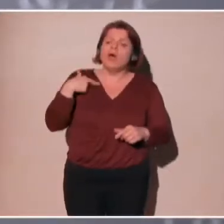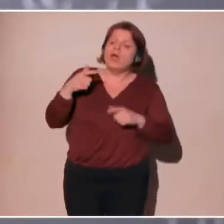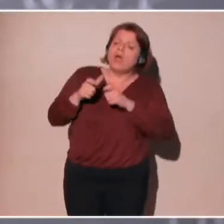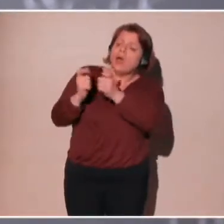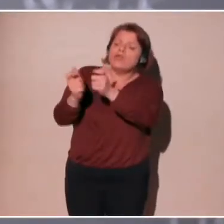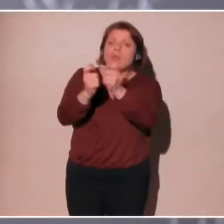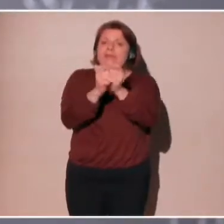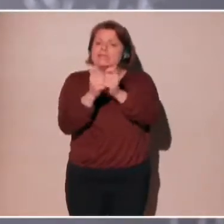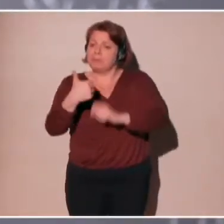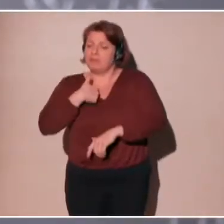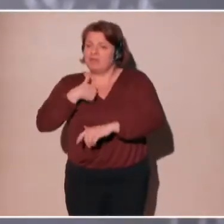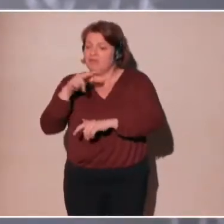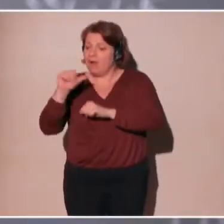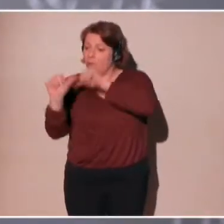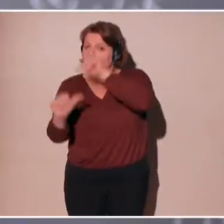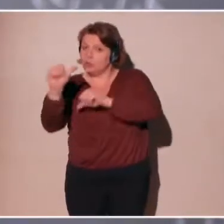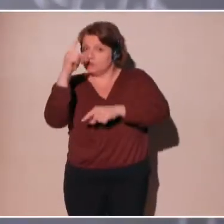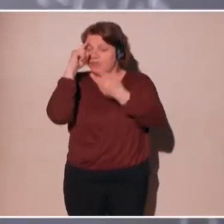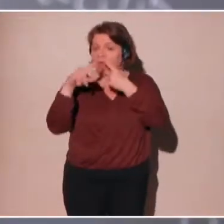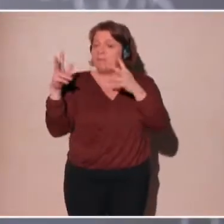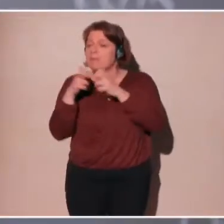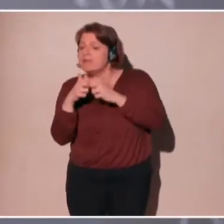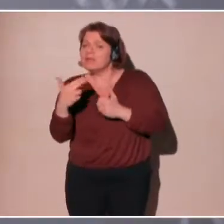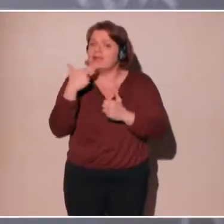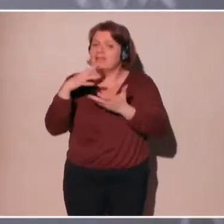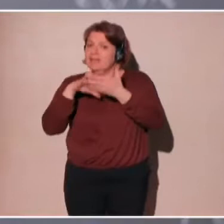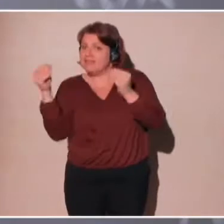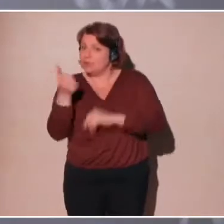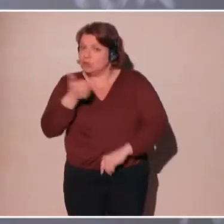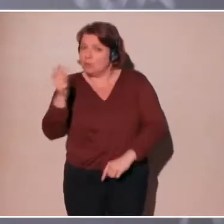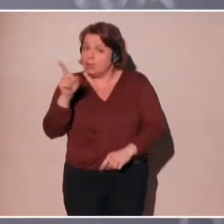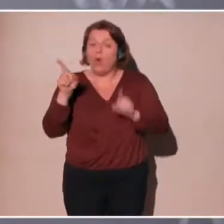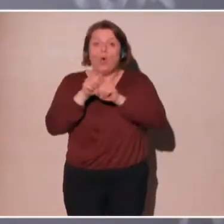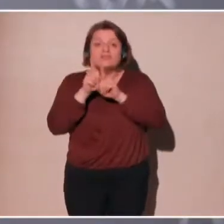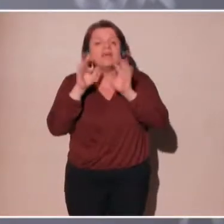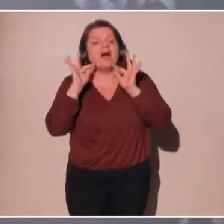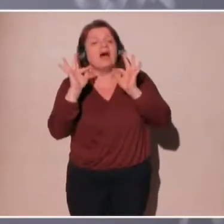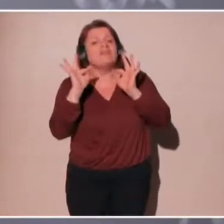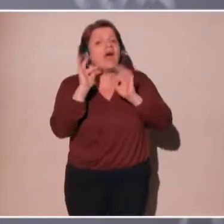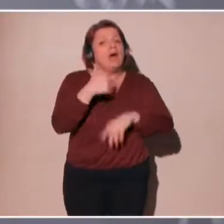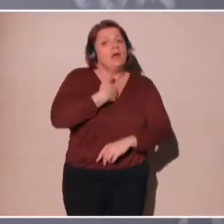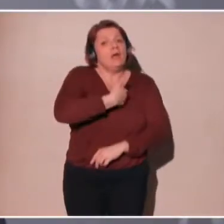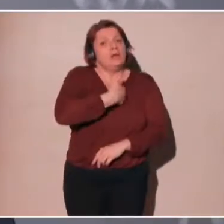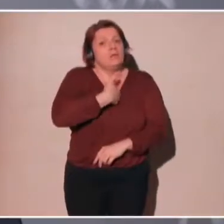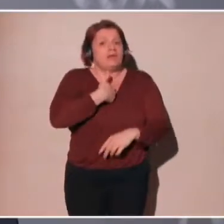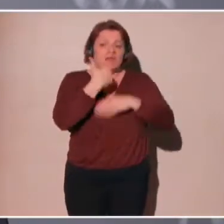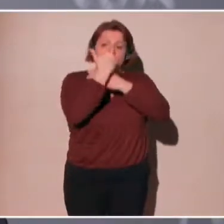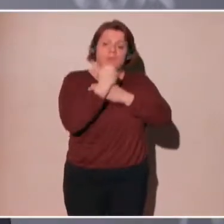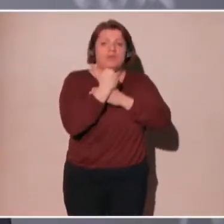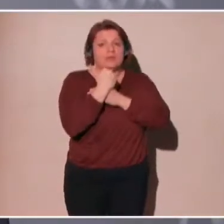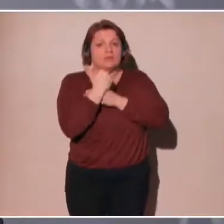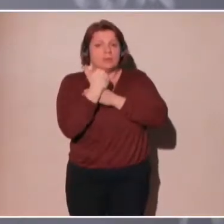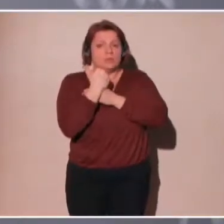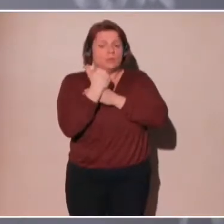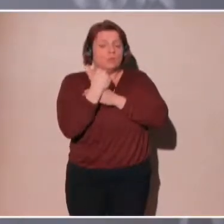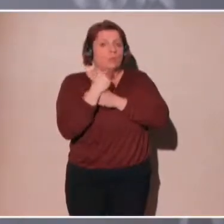faire concurrence pas que sur le prix, pas que sur la qualité et le design, mais aussi sur le respect de la privacy. Mais tant que les consommateurs ne l'exigent